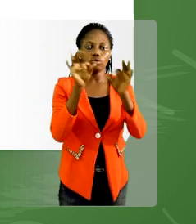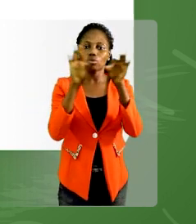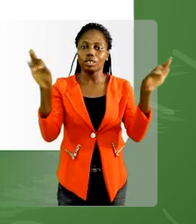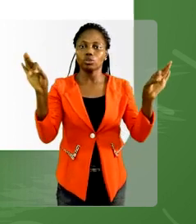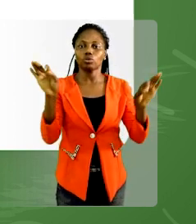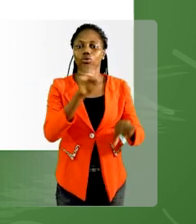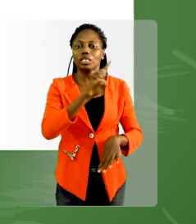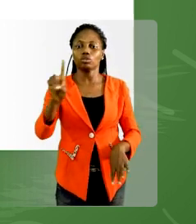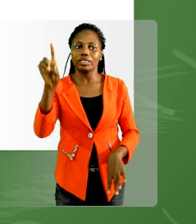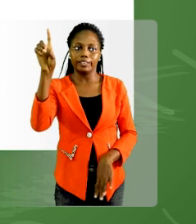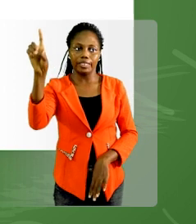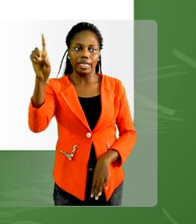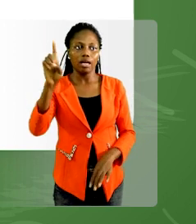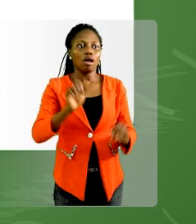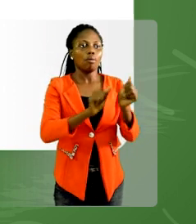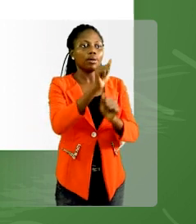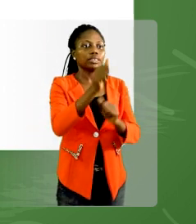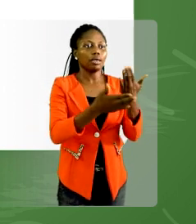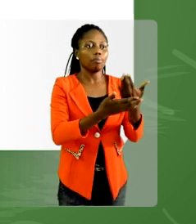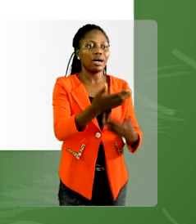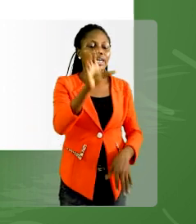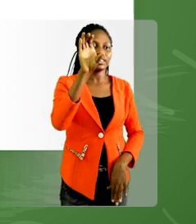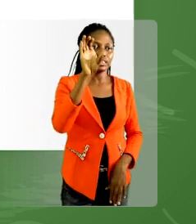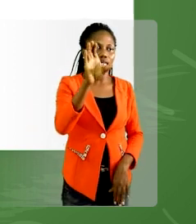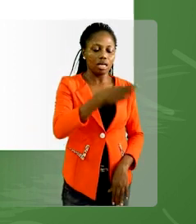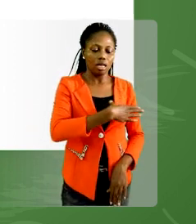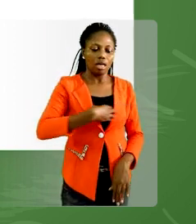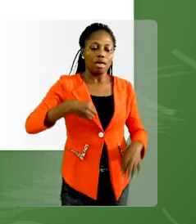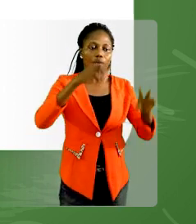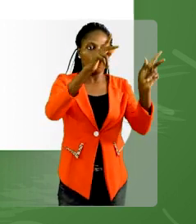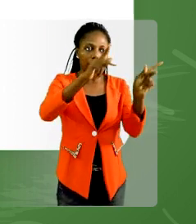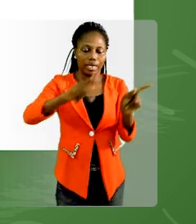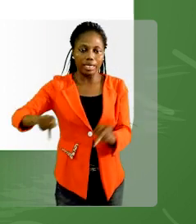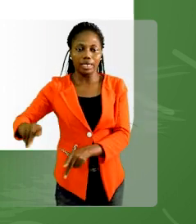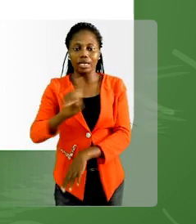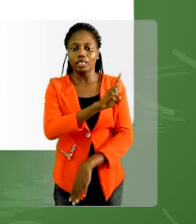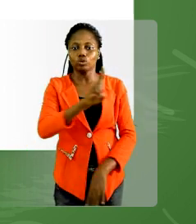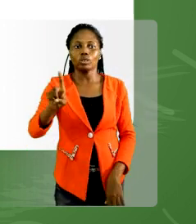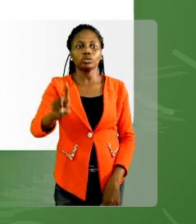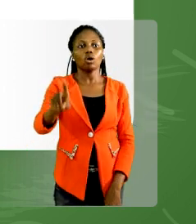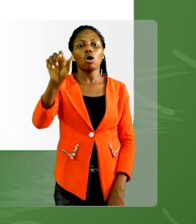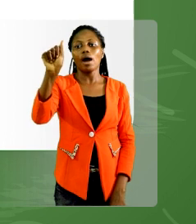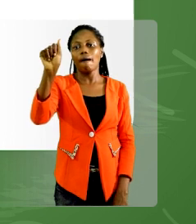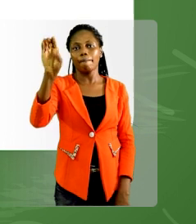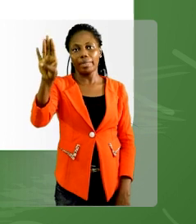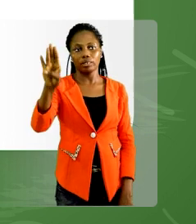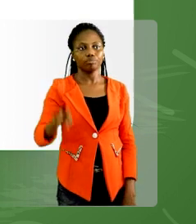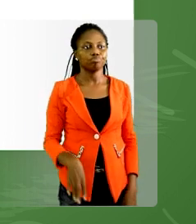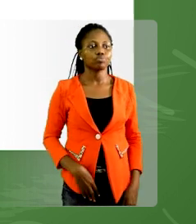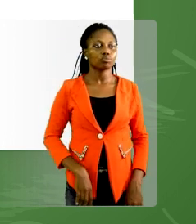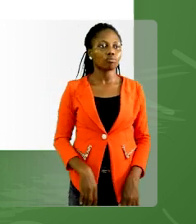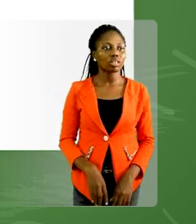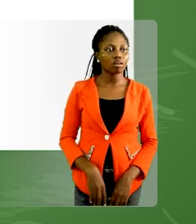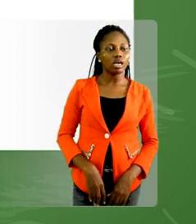de la droite D passant par C et parallèle à la droite AB. Donc ici également,